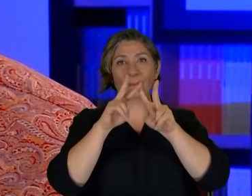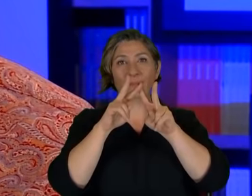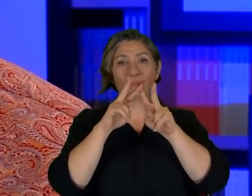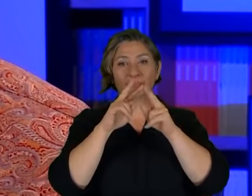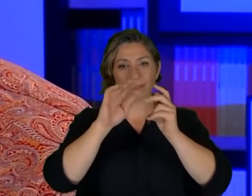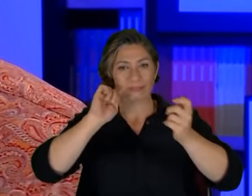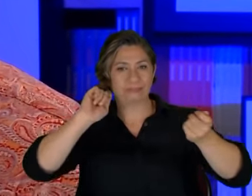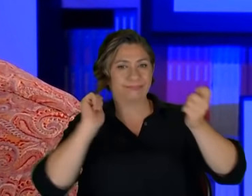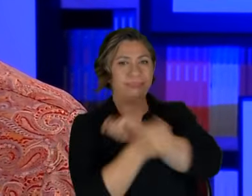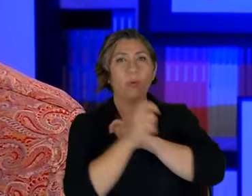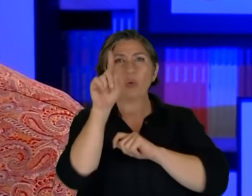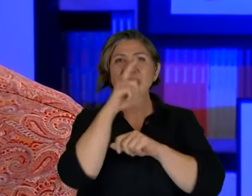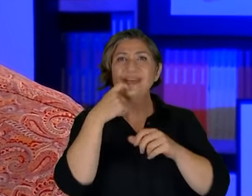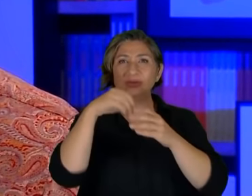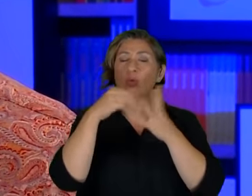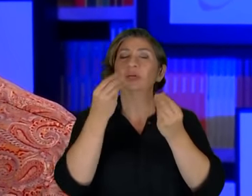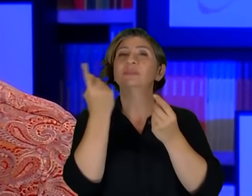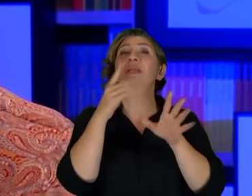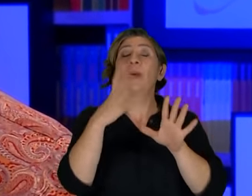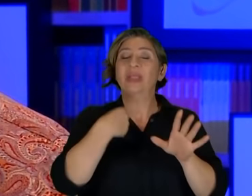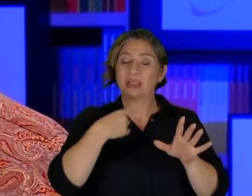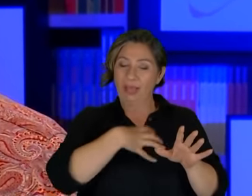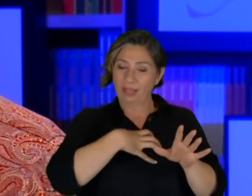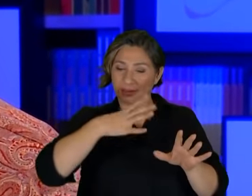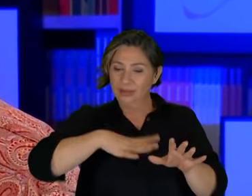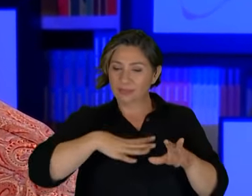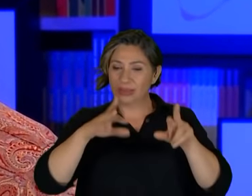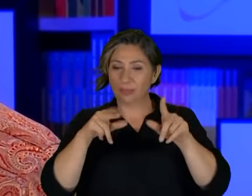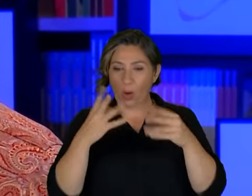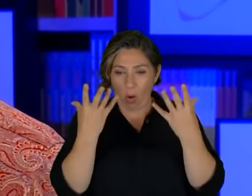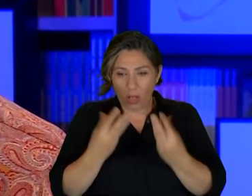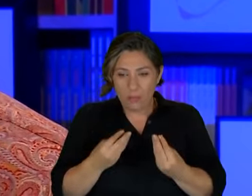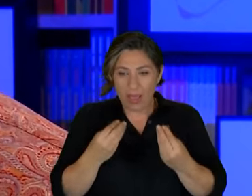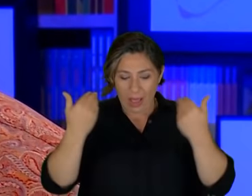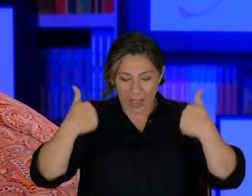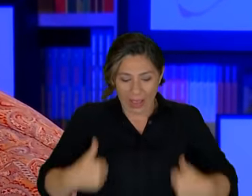değil ya. Aslında ben hep şunu söylüyorum. Şu an bizim kendi istediğimiz gibi olma halimiz